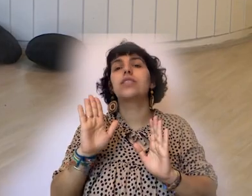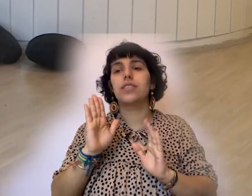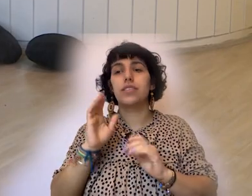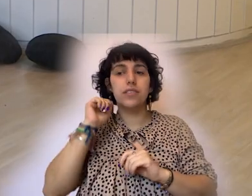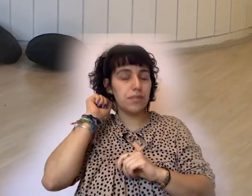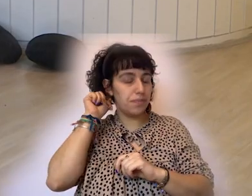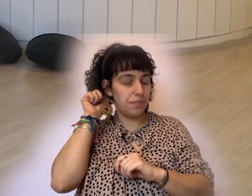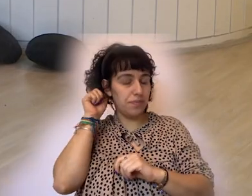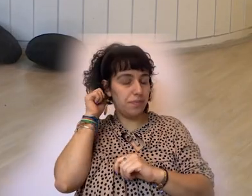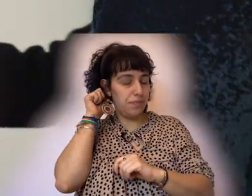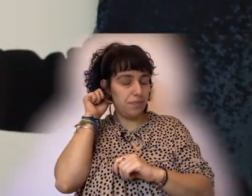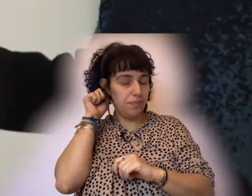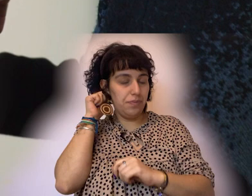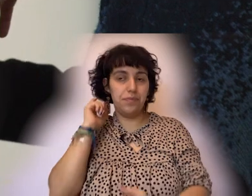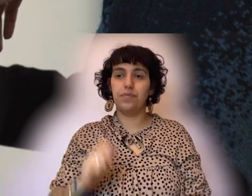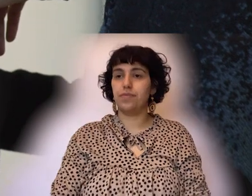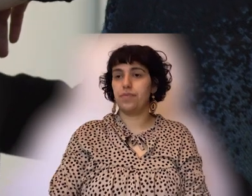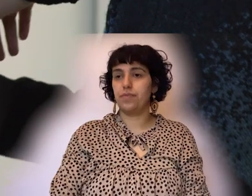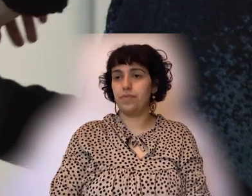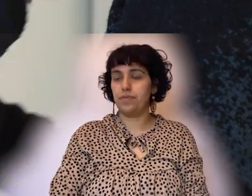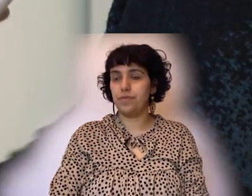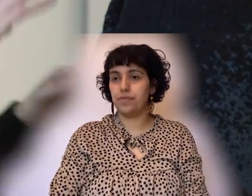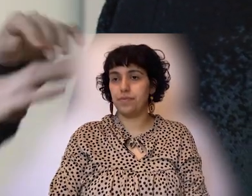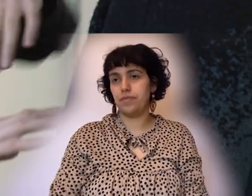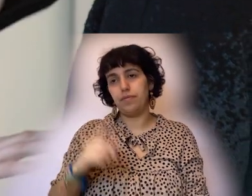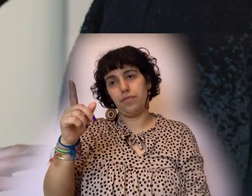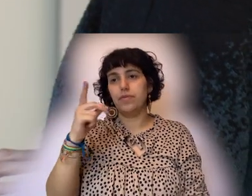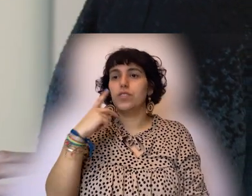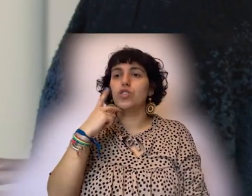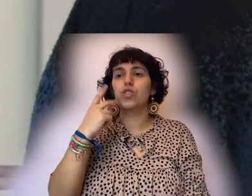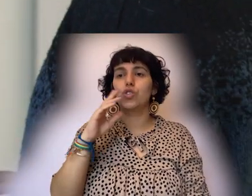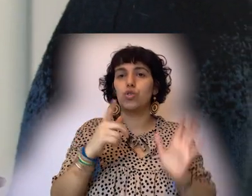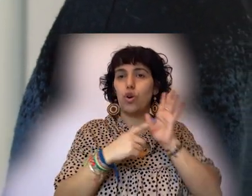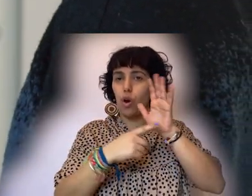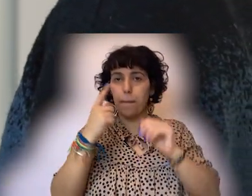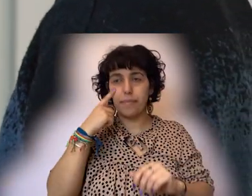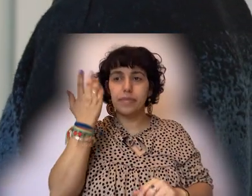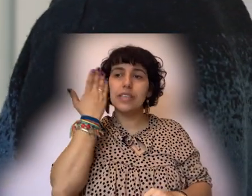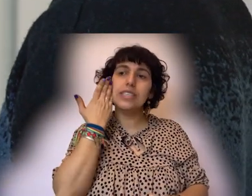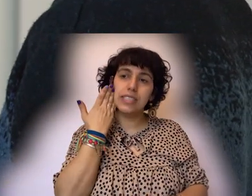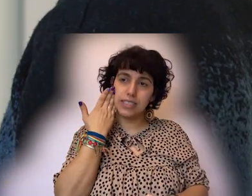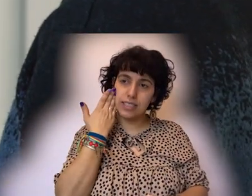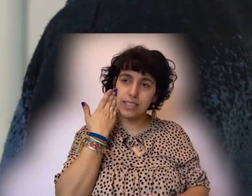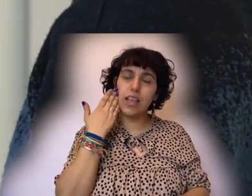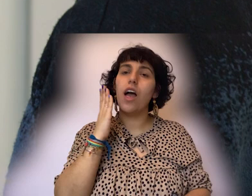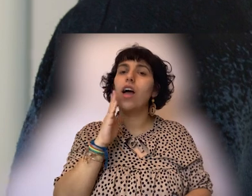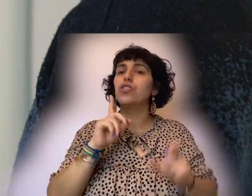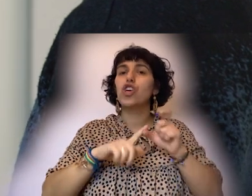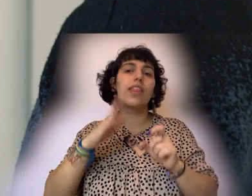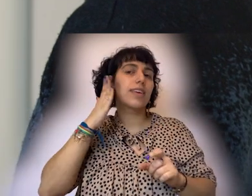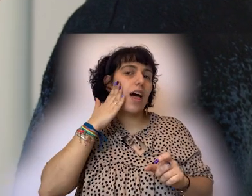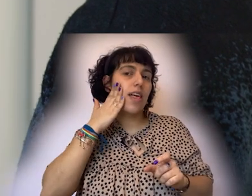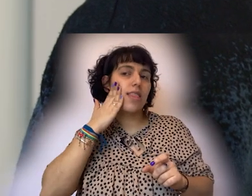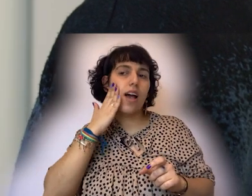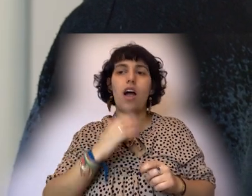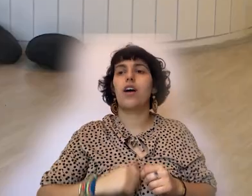bir dirsek boşu Bu da çağının yanağına ya da diğer taraftan diğer yüzüne şeklinde vurabileceğimiz vuruş ve